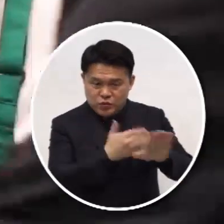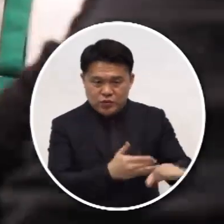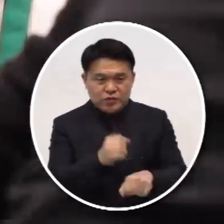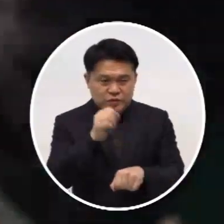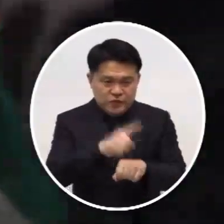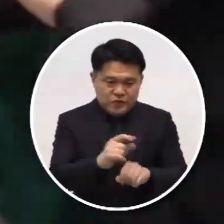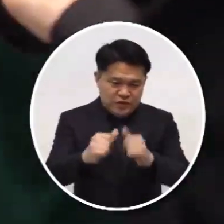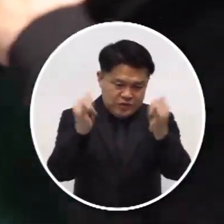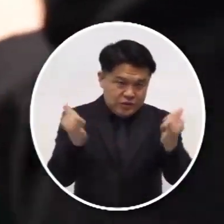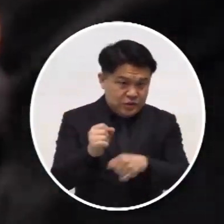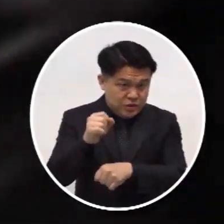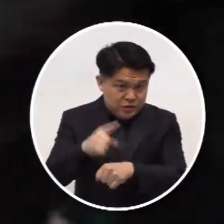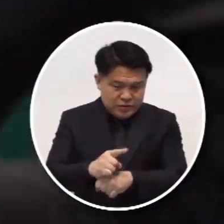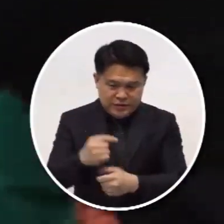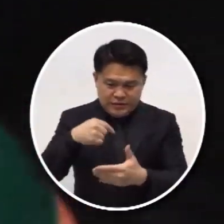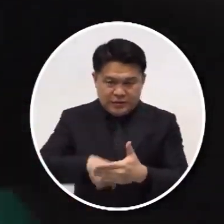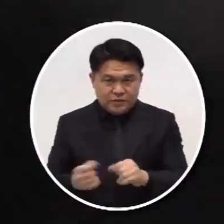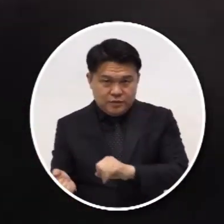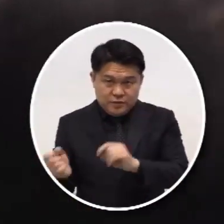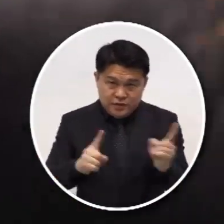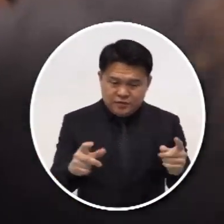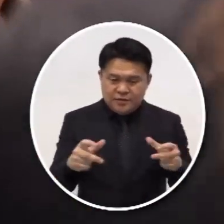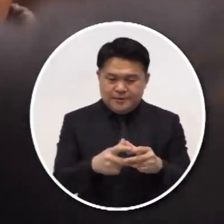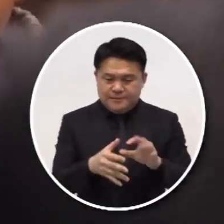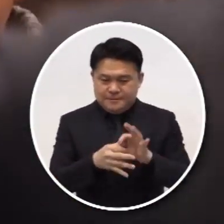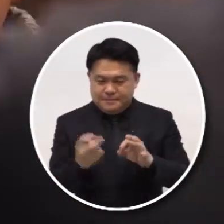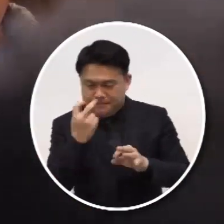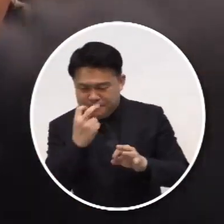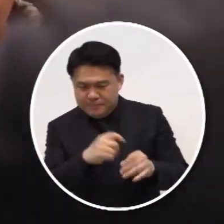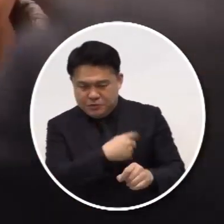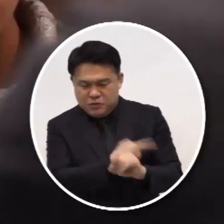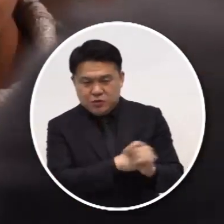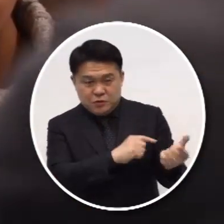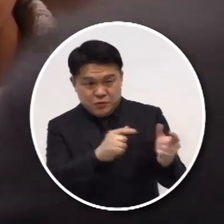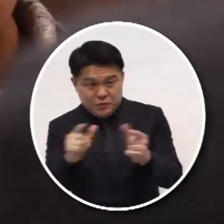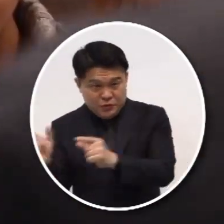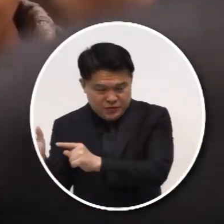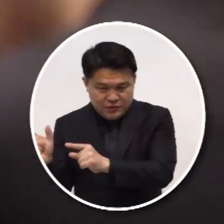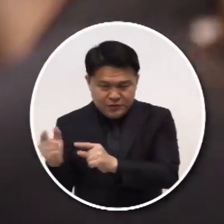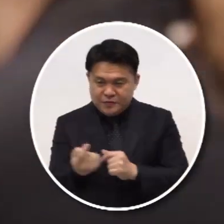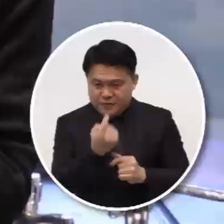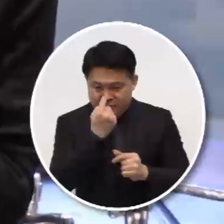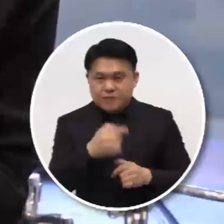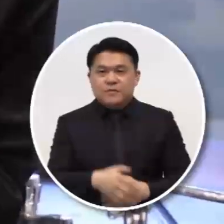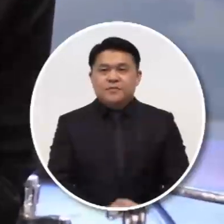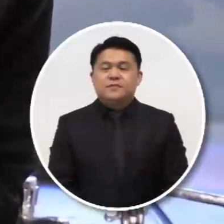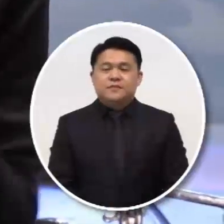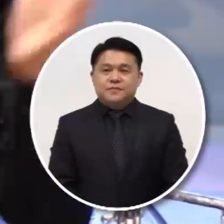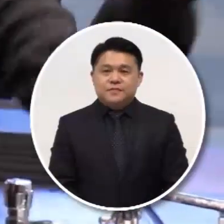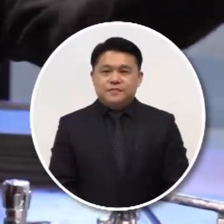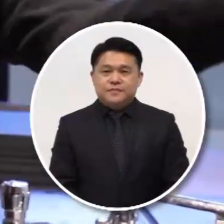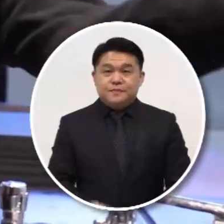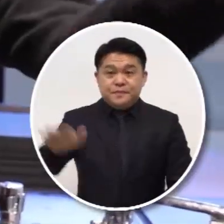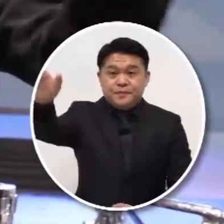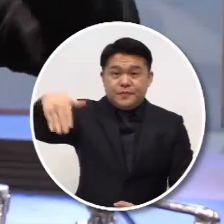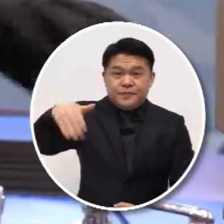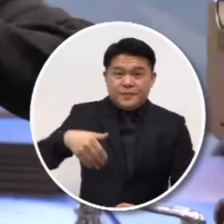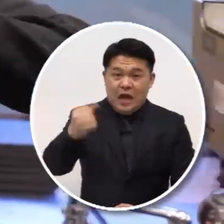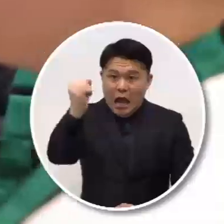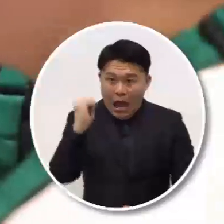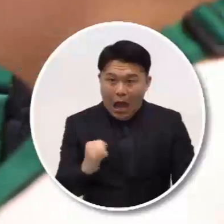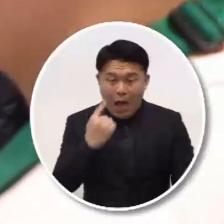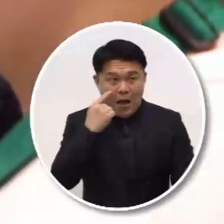및 사회성, 심리 재활, 장애 관리 능력 등 교양 교과 등으로 이루어져 있습니다. 앞쪽으로 와서 레버